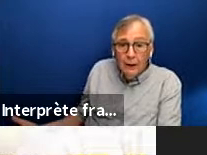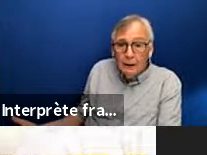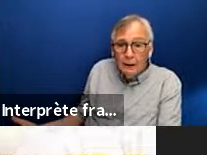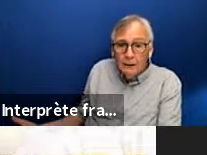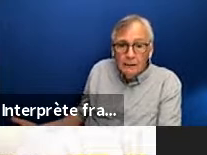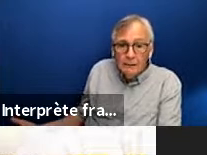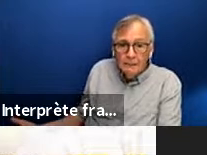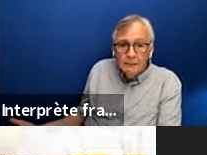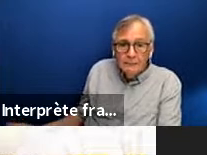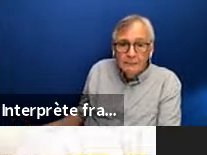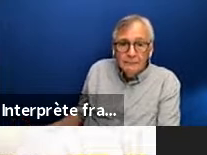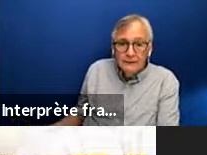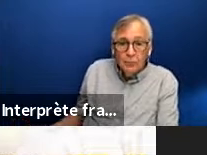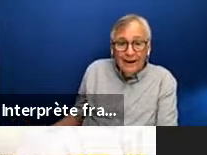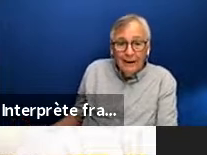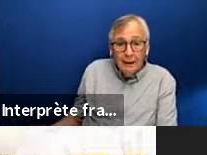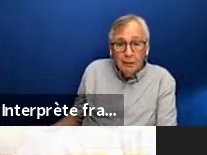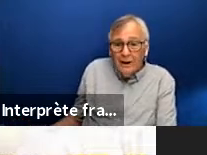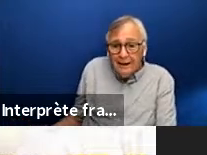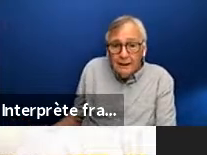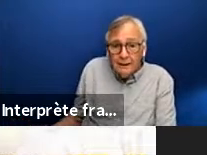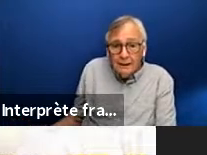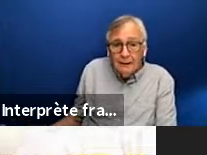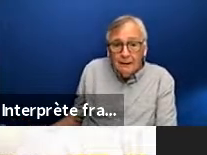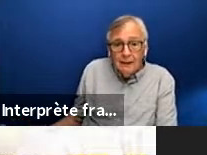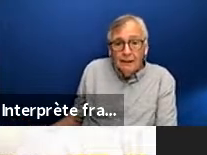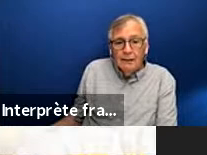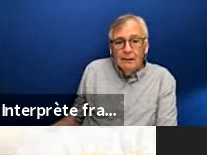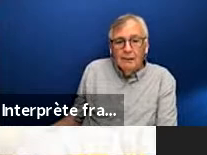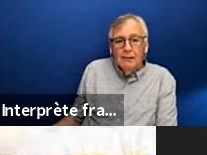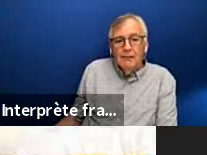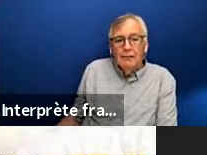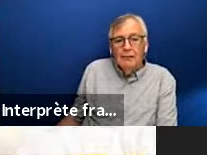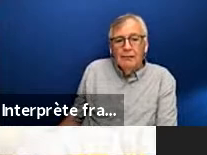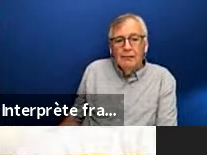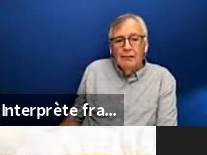Quoi? C'est quoi? Quoi?